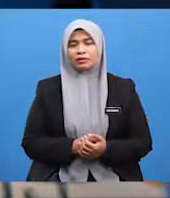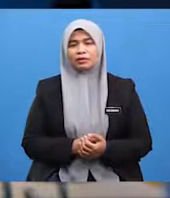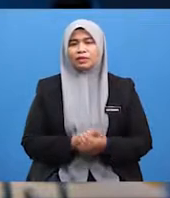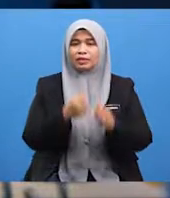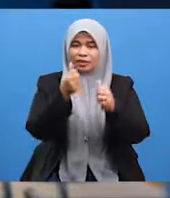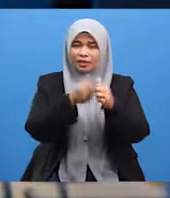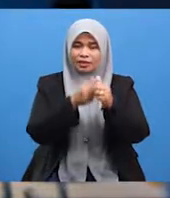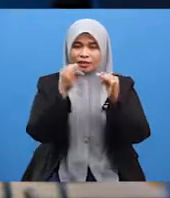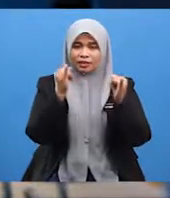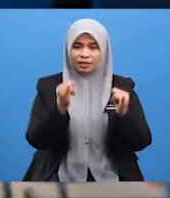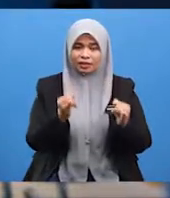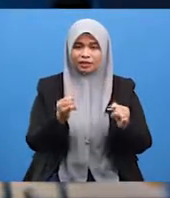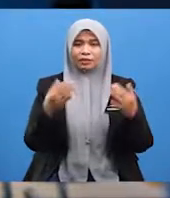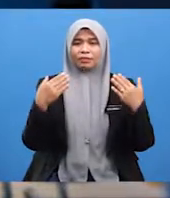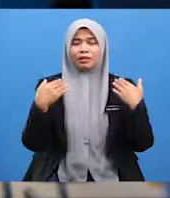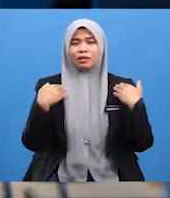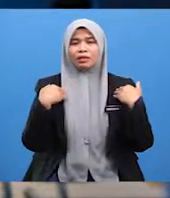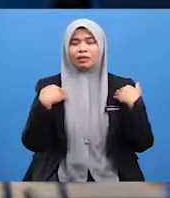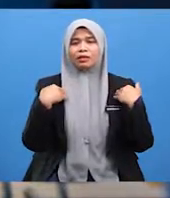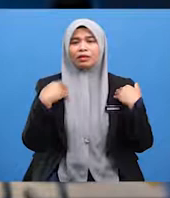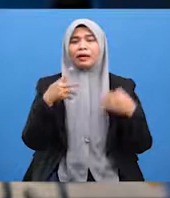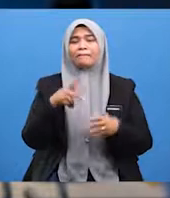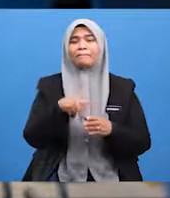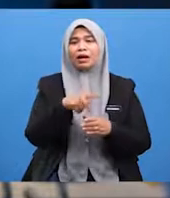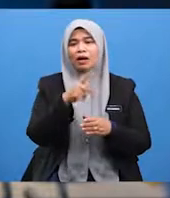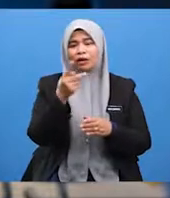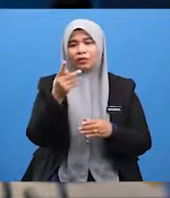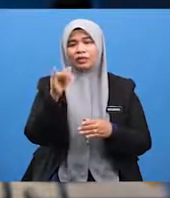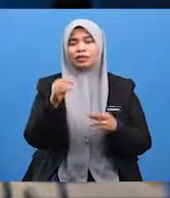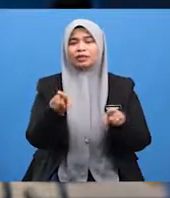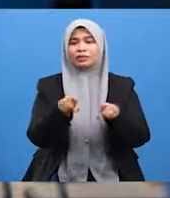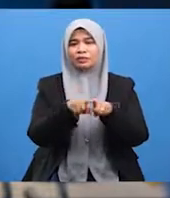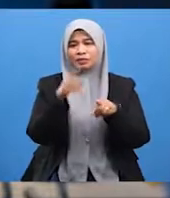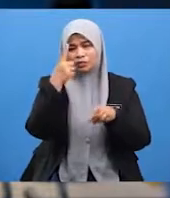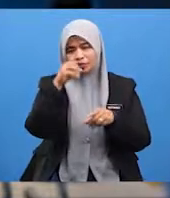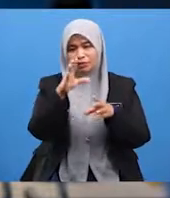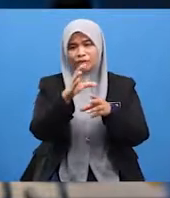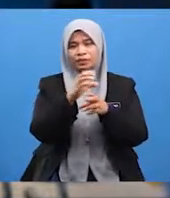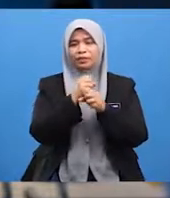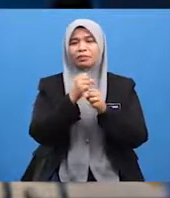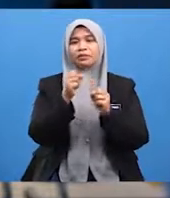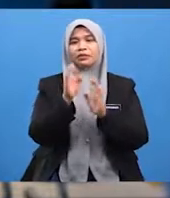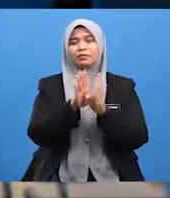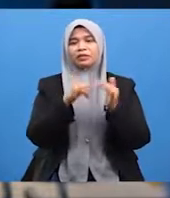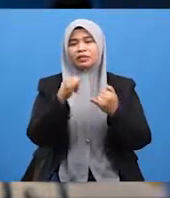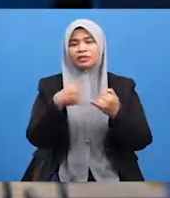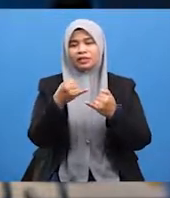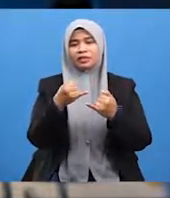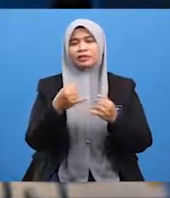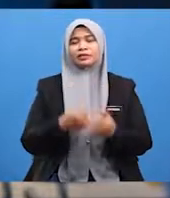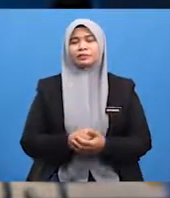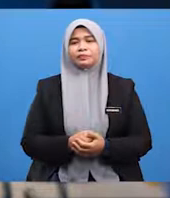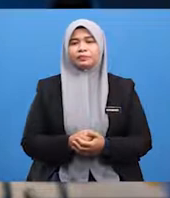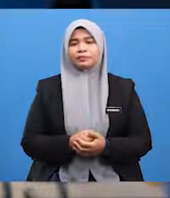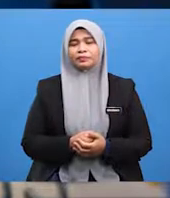Setiap insan mempunyai peluang yang sama untuk memperoleh kejayaan atau kecemerlangan yang